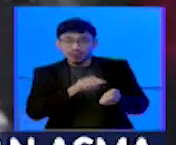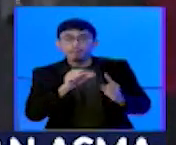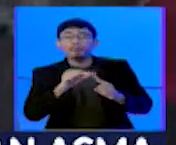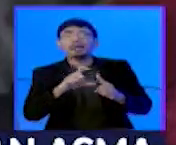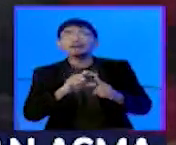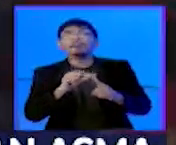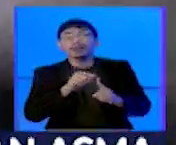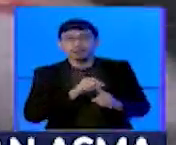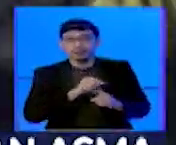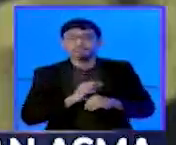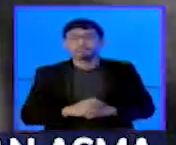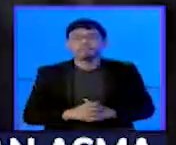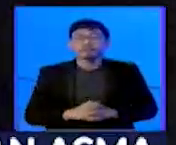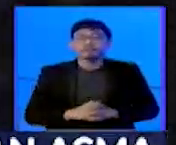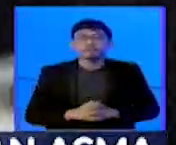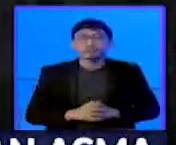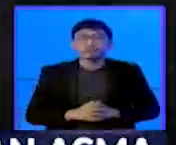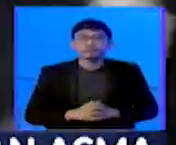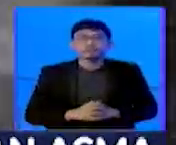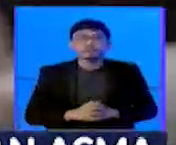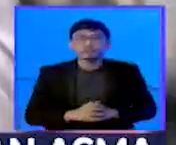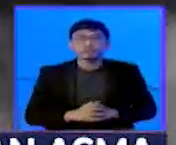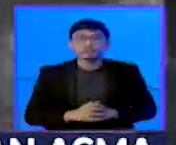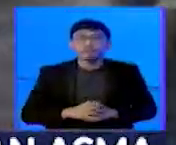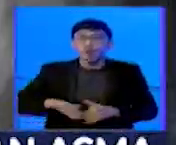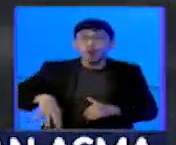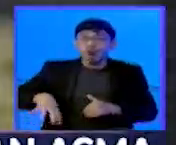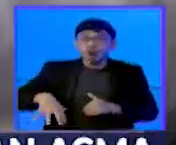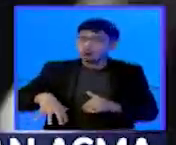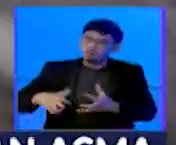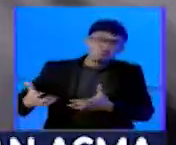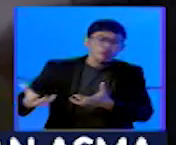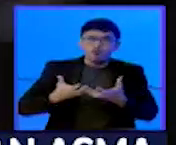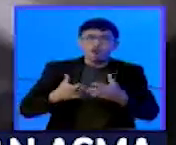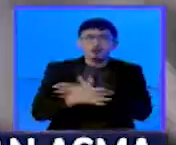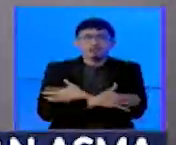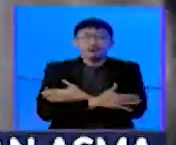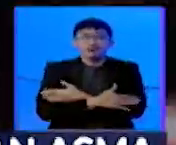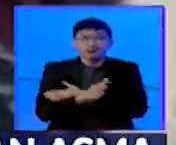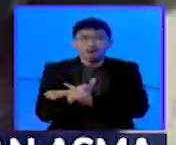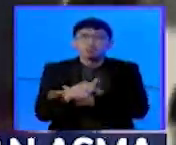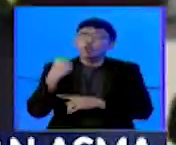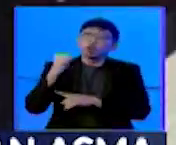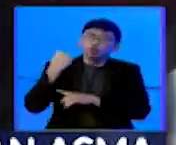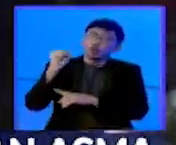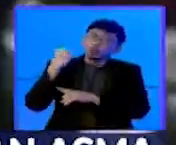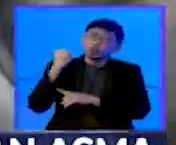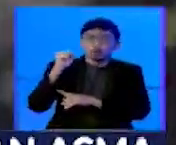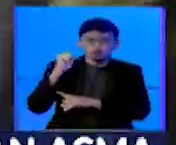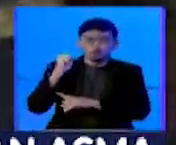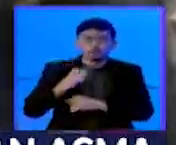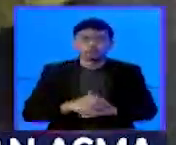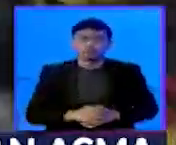pasien. Upaya keluarga berusaha mengambil jenazah pasien dihalau polisi menuai keributan. Untuk